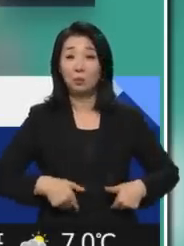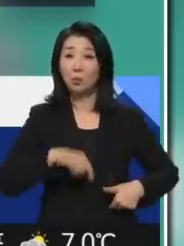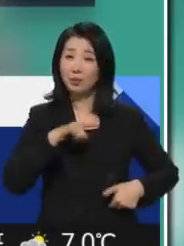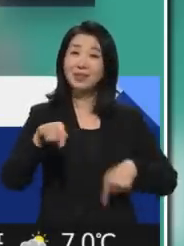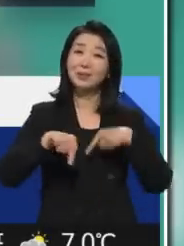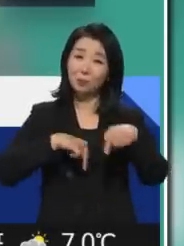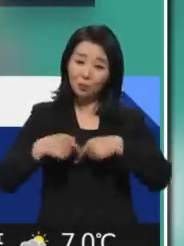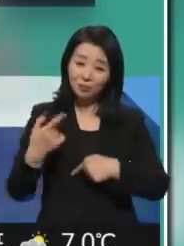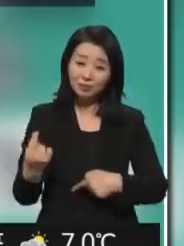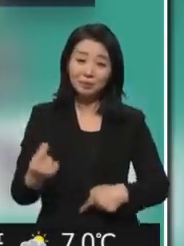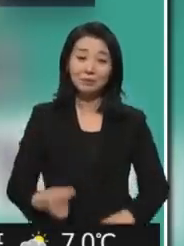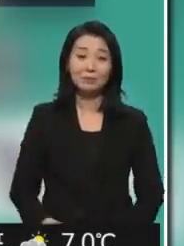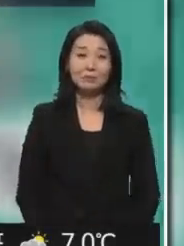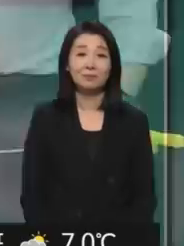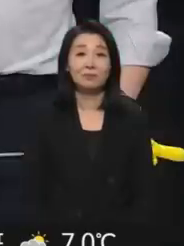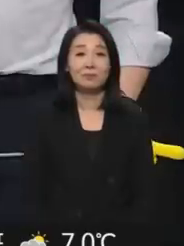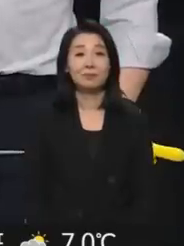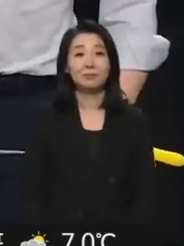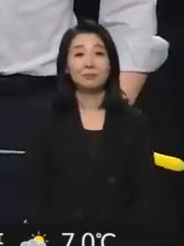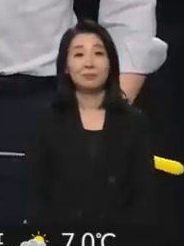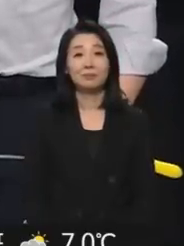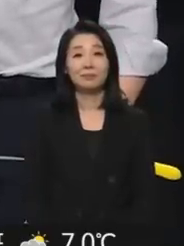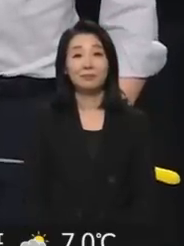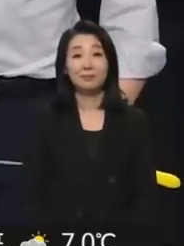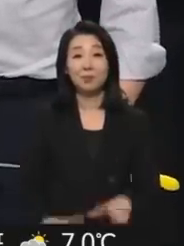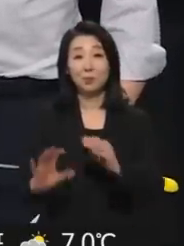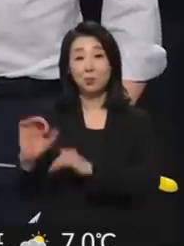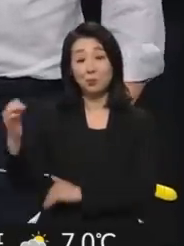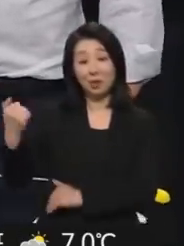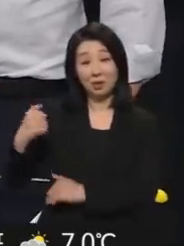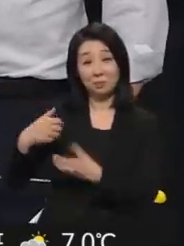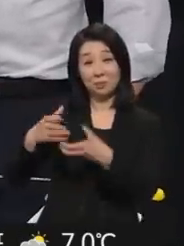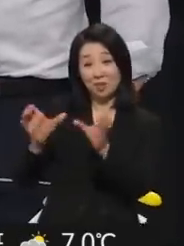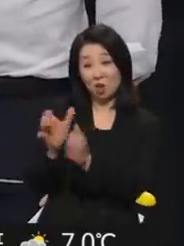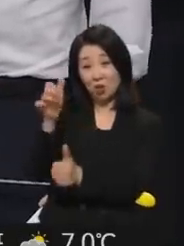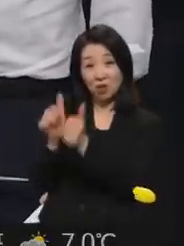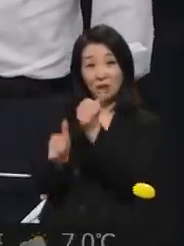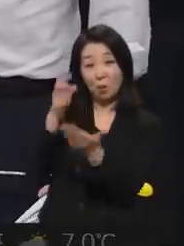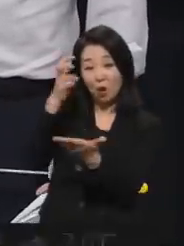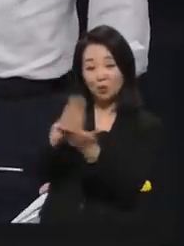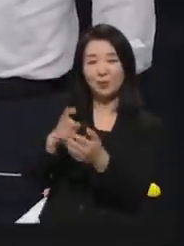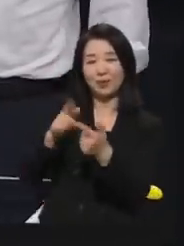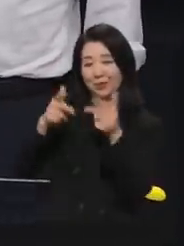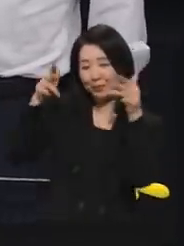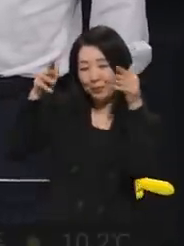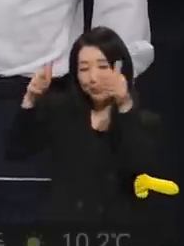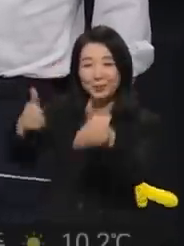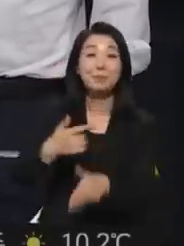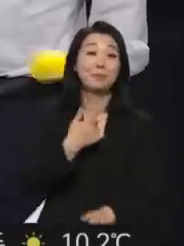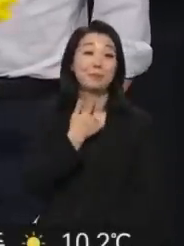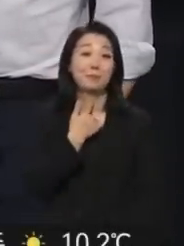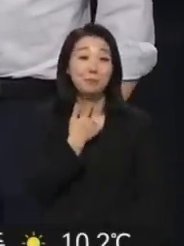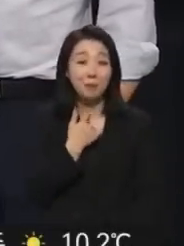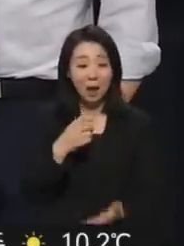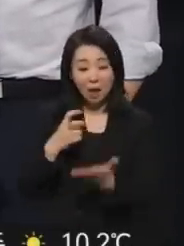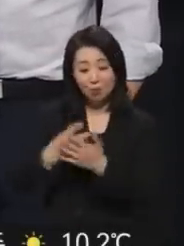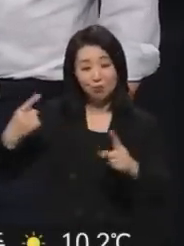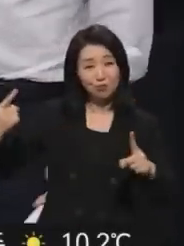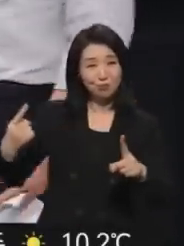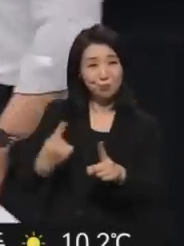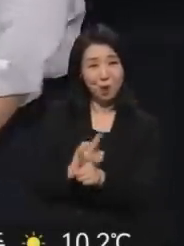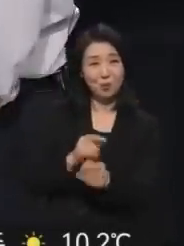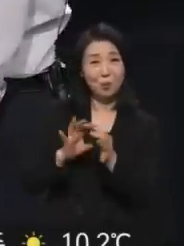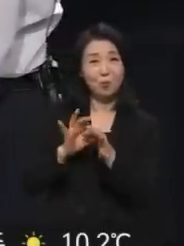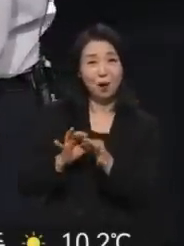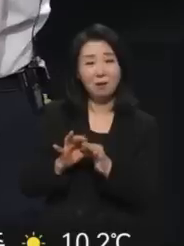정치 아닙니까? 자, 오늘은 이 국민의힘 전당대회 룰에 줌인 해봤는데요. 이 룰 변경을 둘러싸고